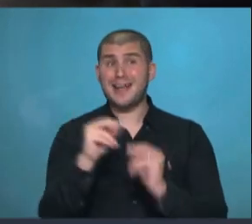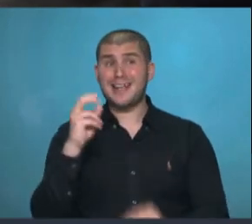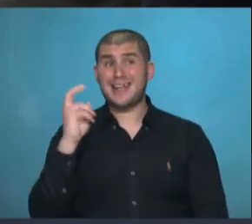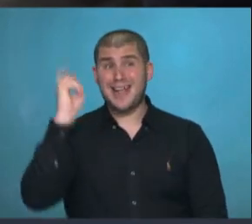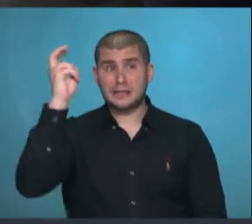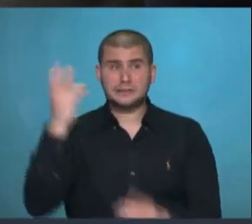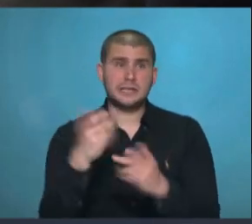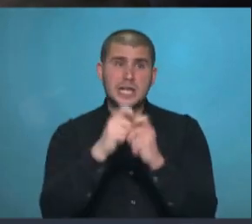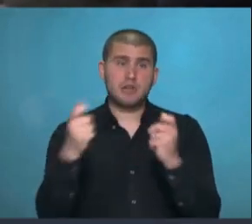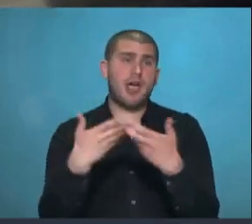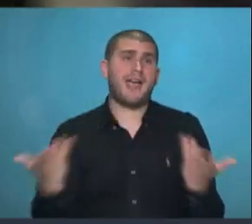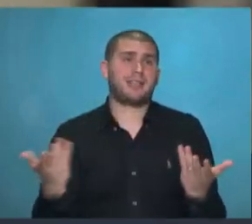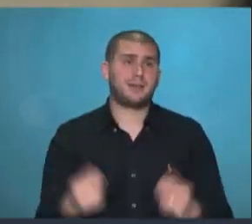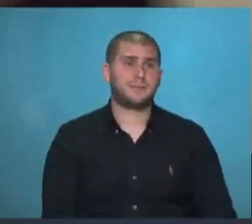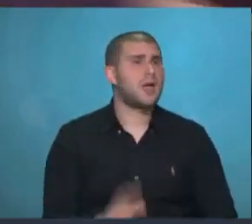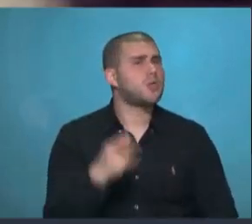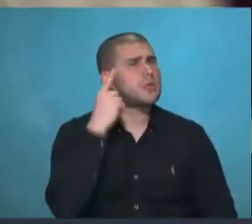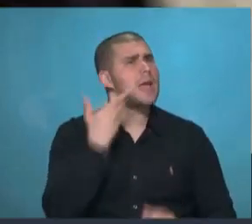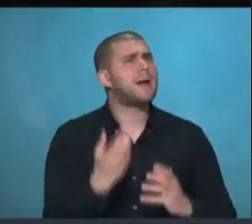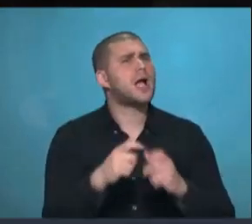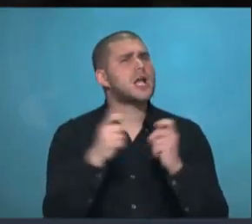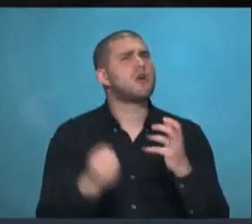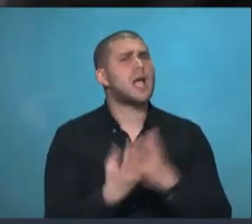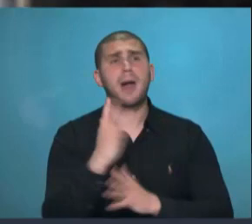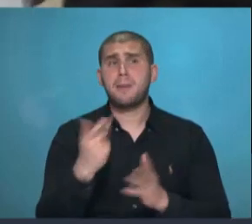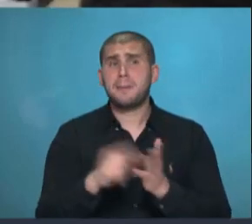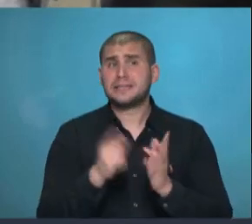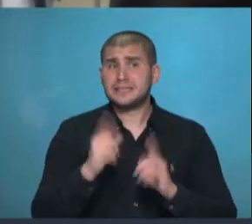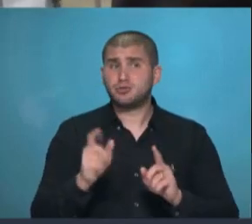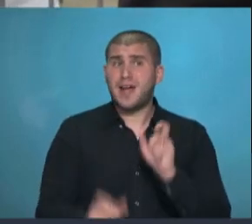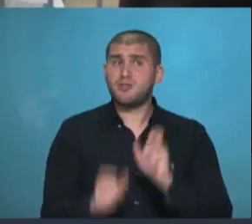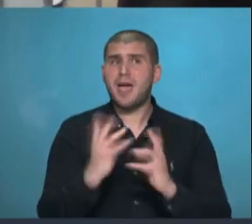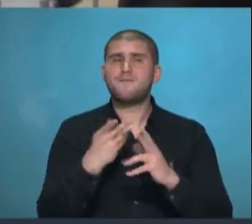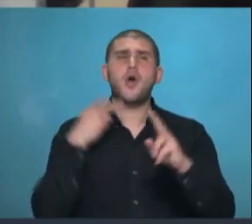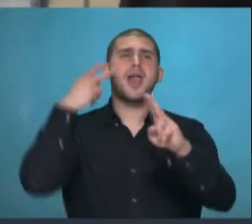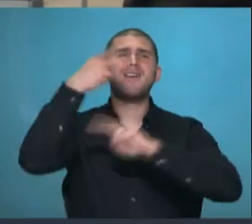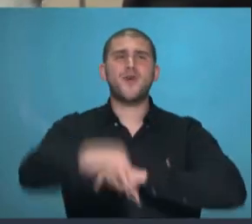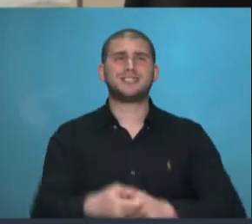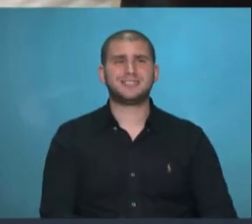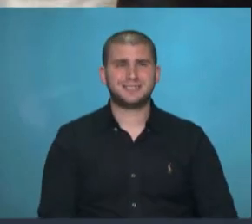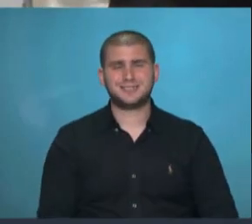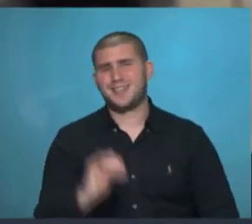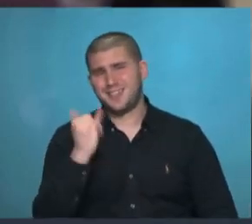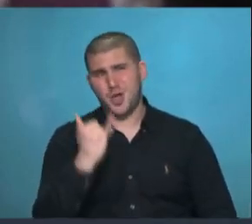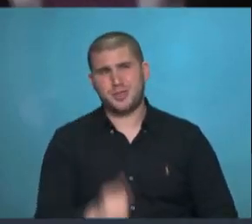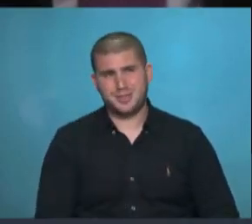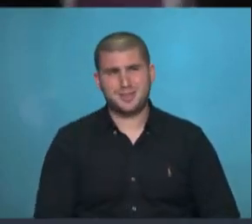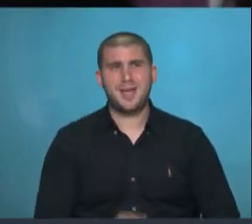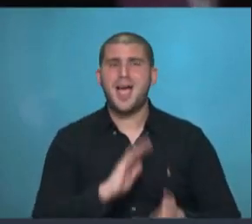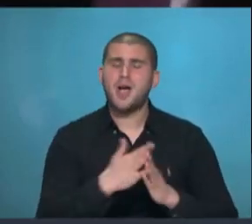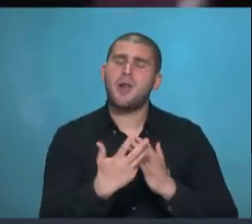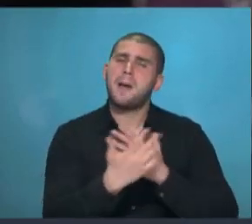אין גשר יותר. אתה יודע למה גשר קרה? למה? כי עכשיו צריך שיהיה לאנשים מאיפה לקפוץ. נכון. הכל באהבה